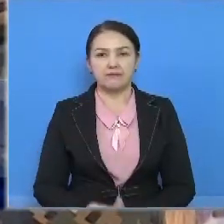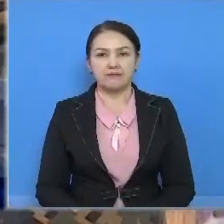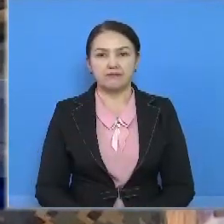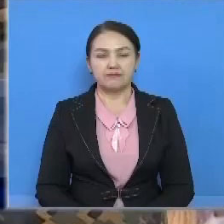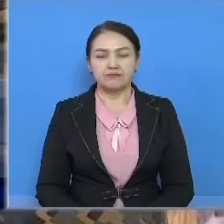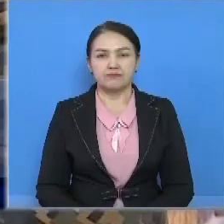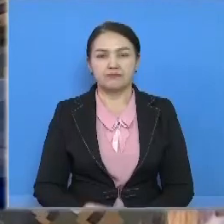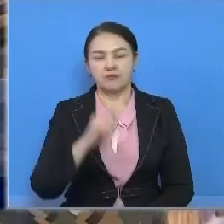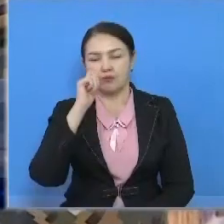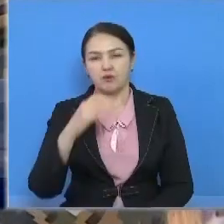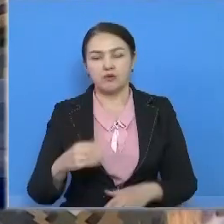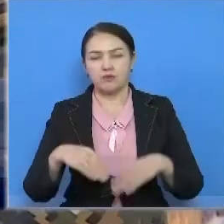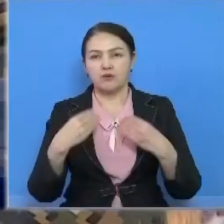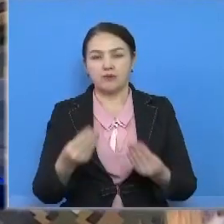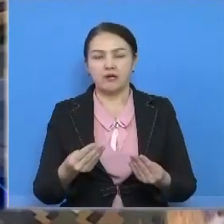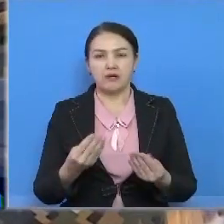проявили мужество,